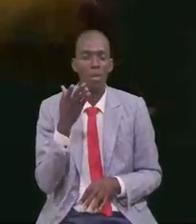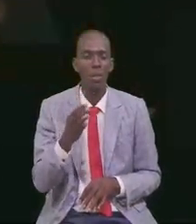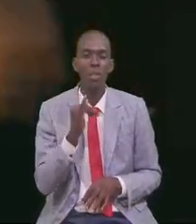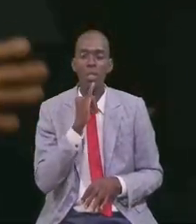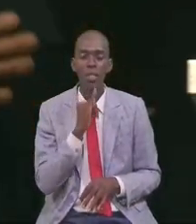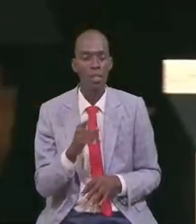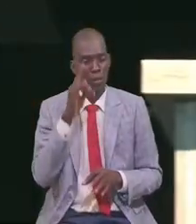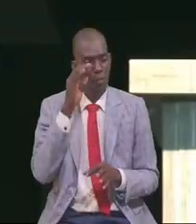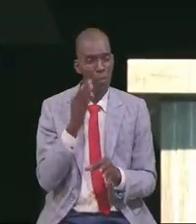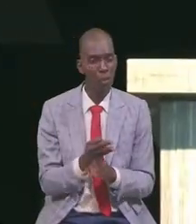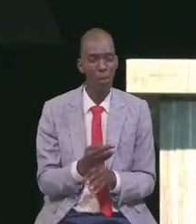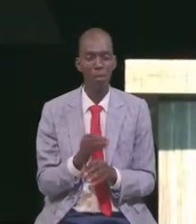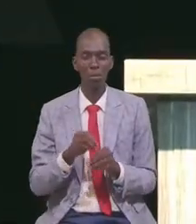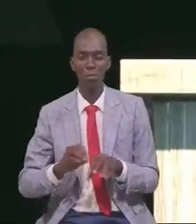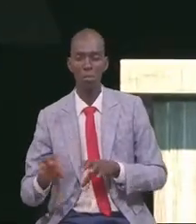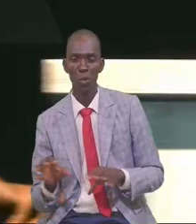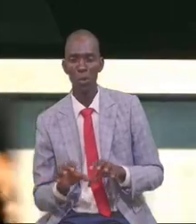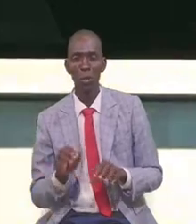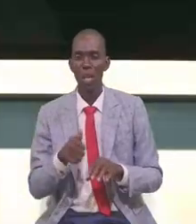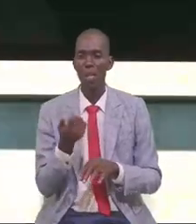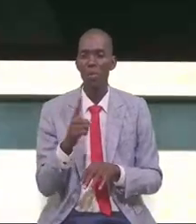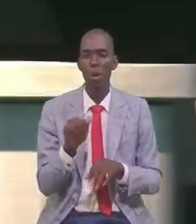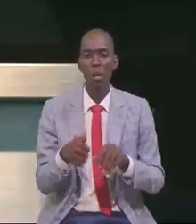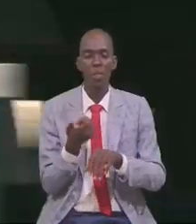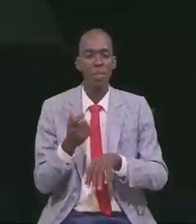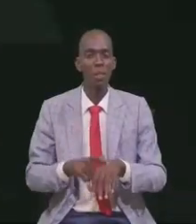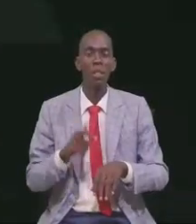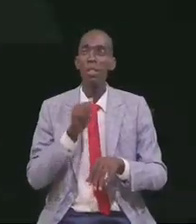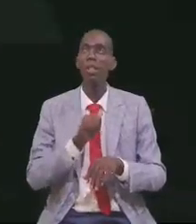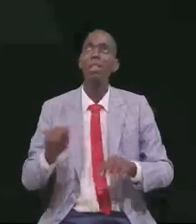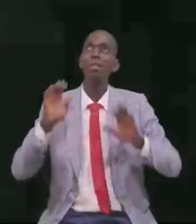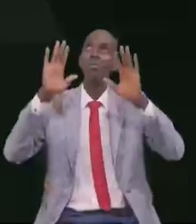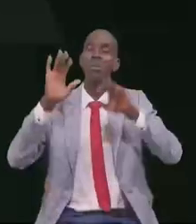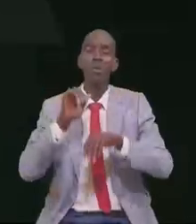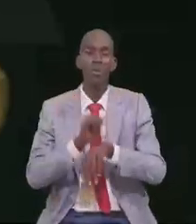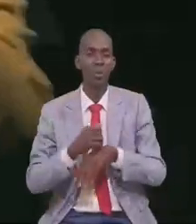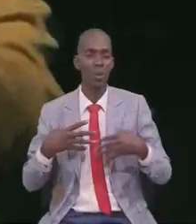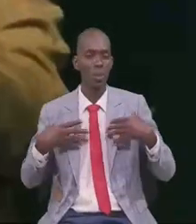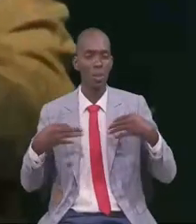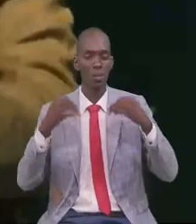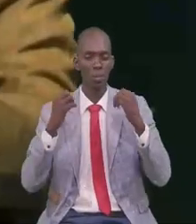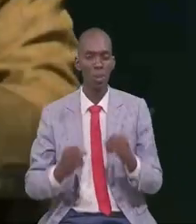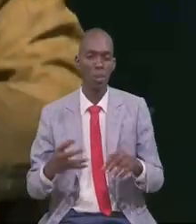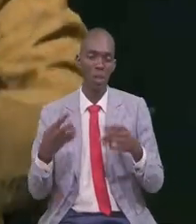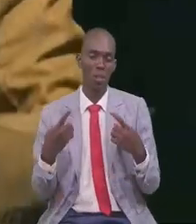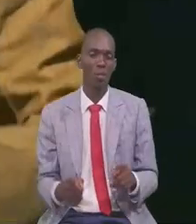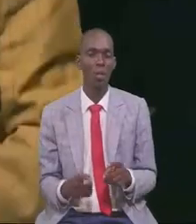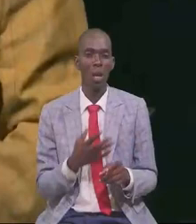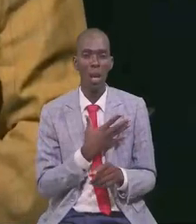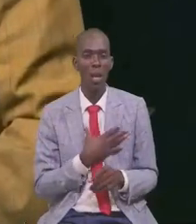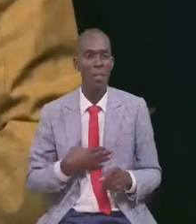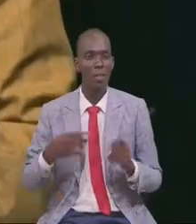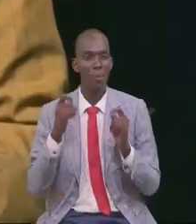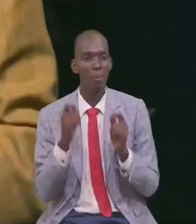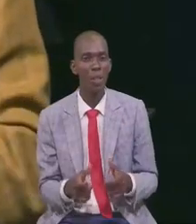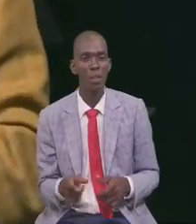un miracle, une guérison se produit toujours. Et immédiatement, il se leva et il